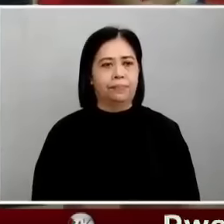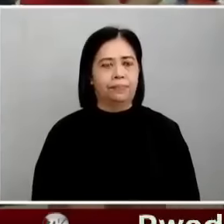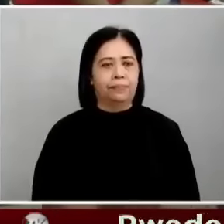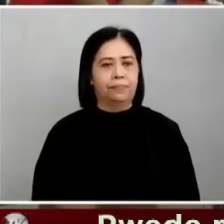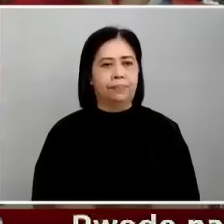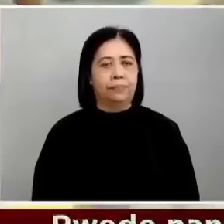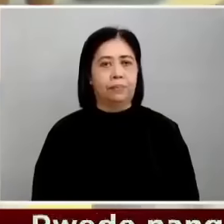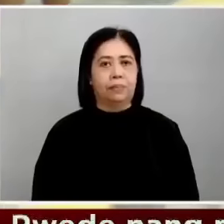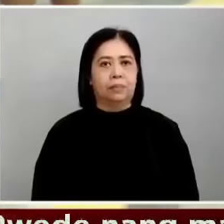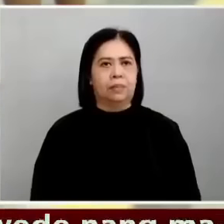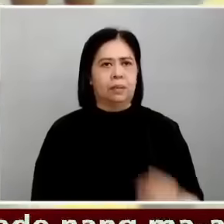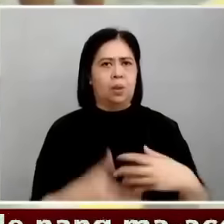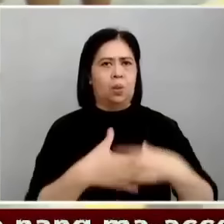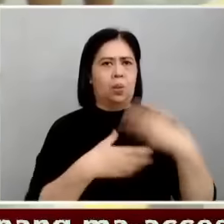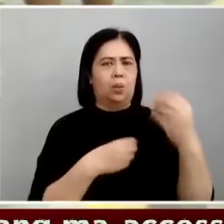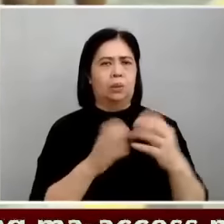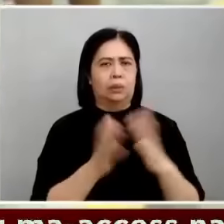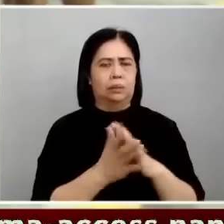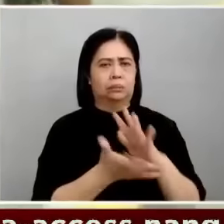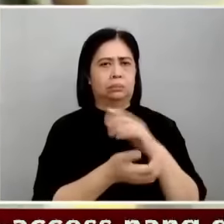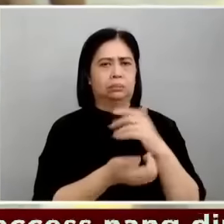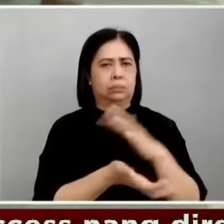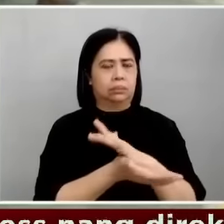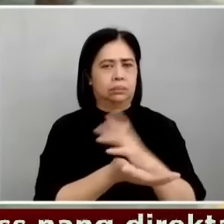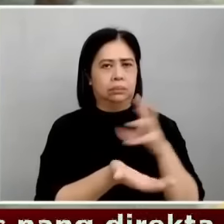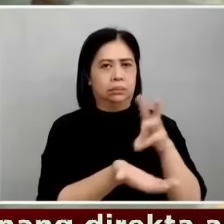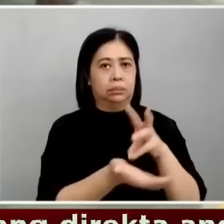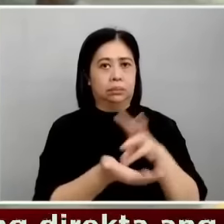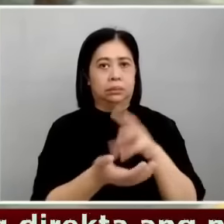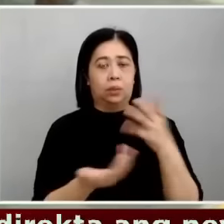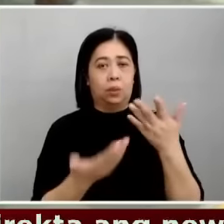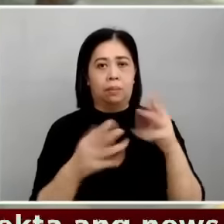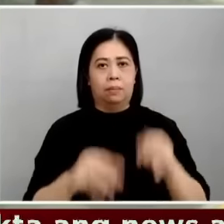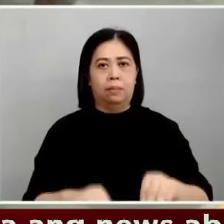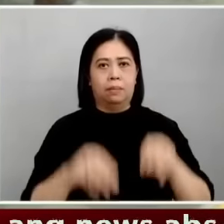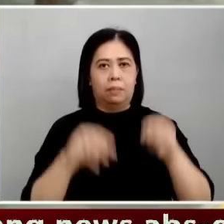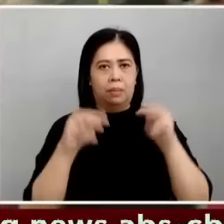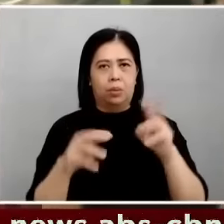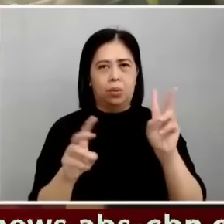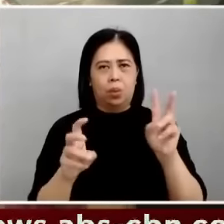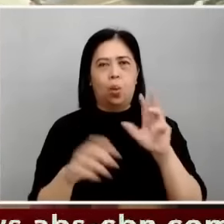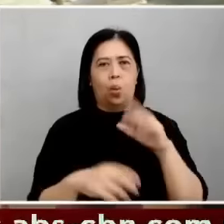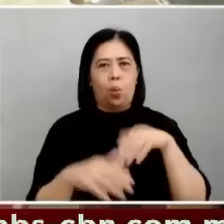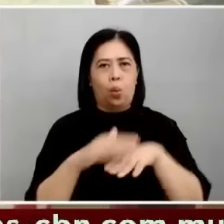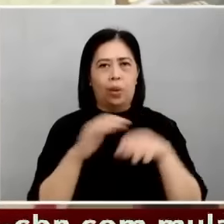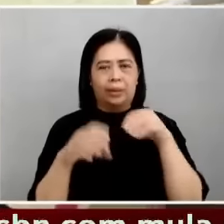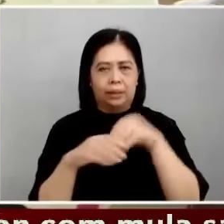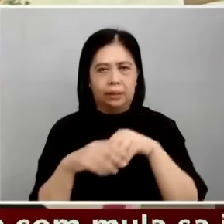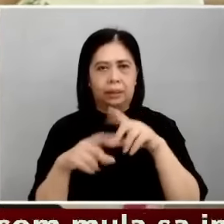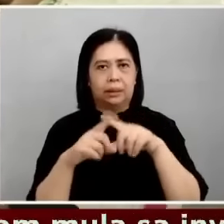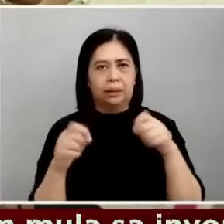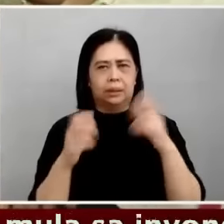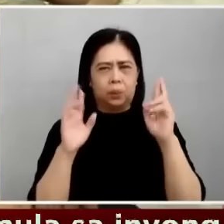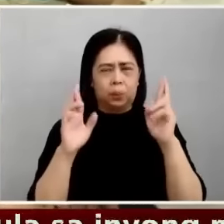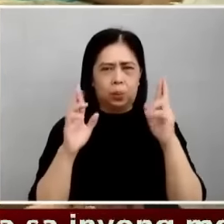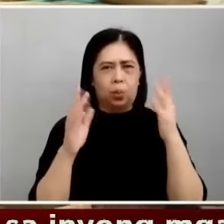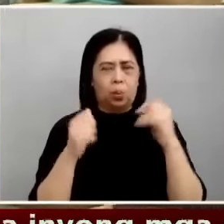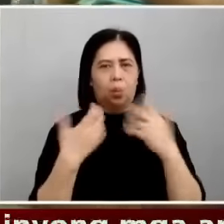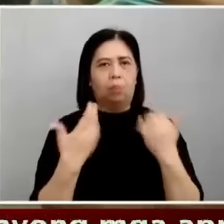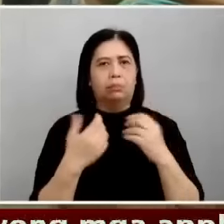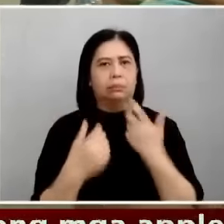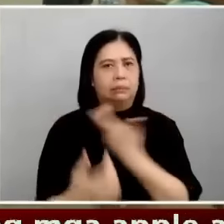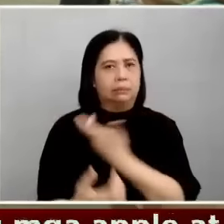Abot hanggang labas ng isang COVID vaccination site sa Malabon ang pila ng mga walk-in na nagbaka sakaling mabakunahan bago ibalik sa 2 linggong